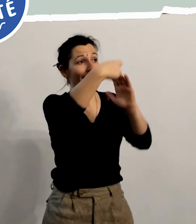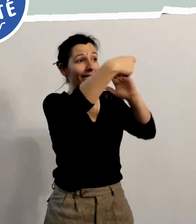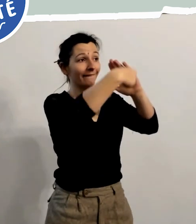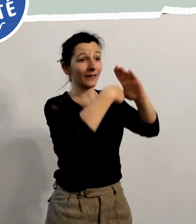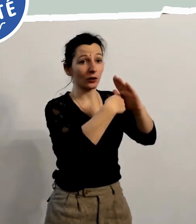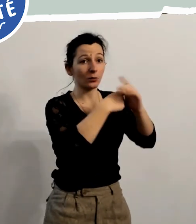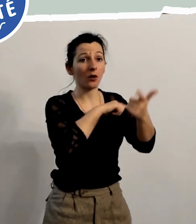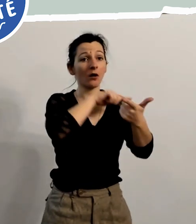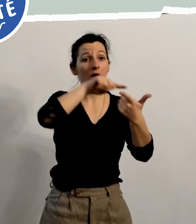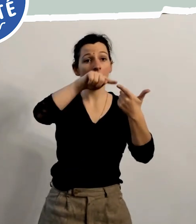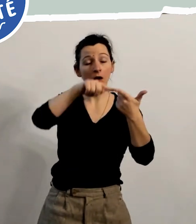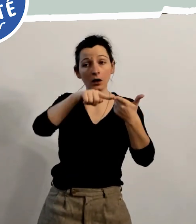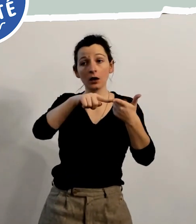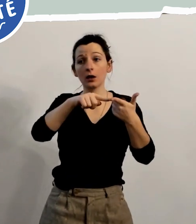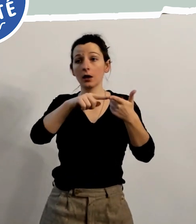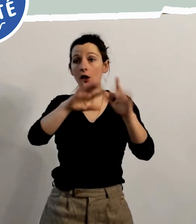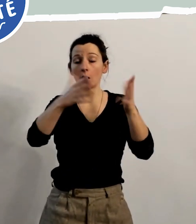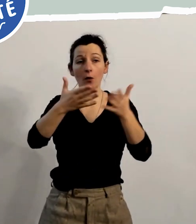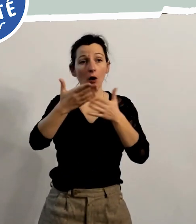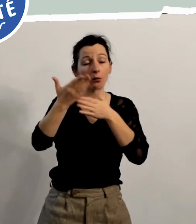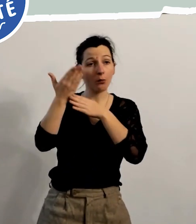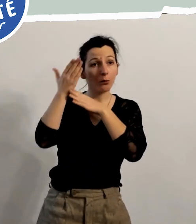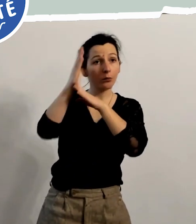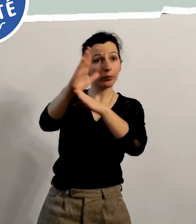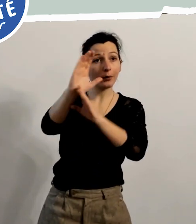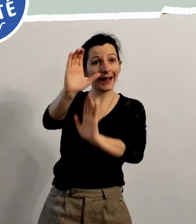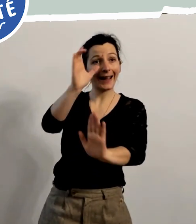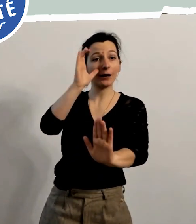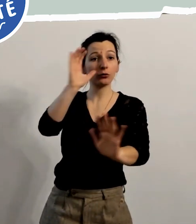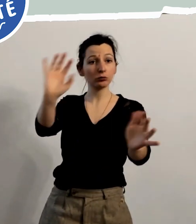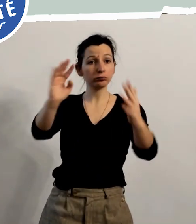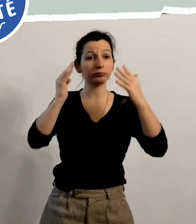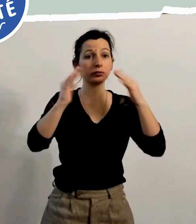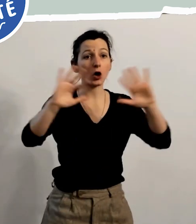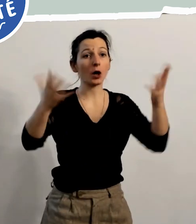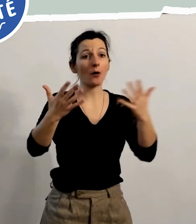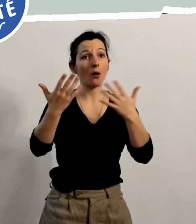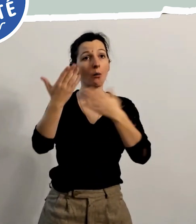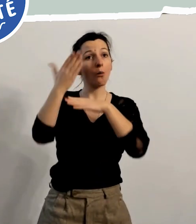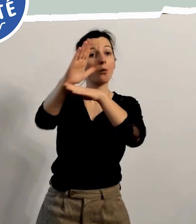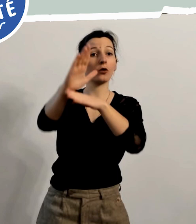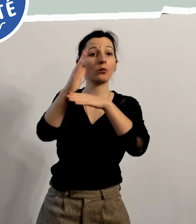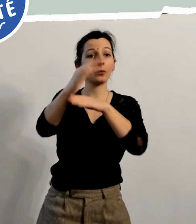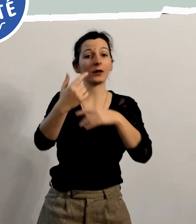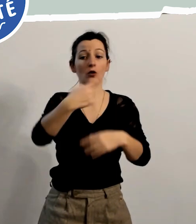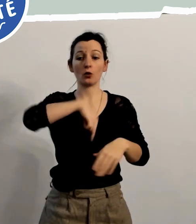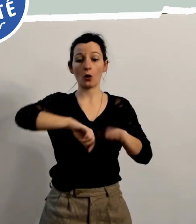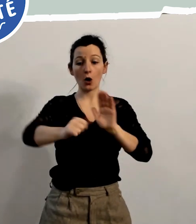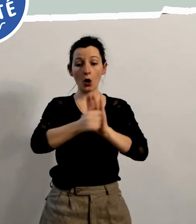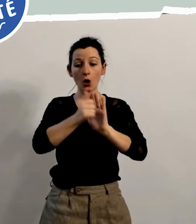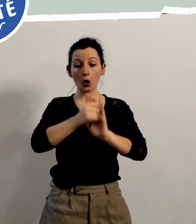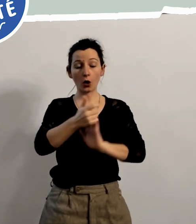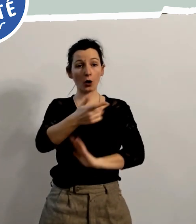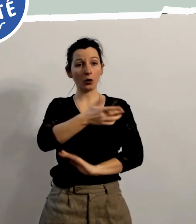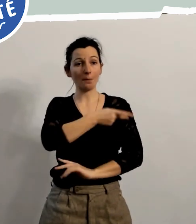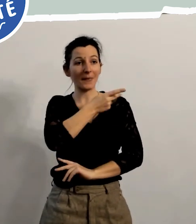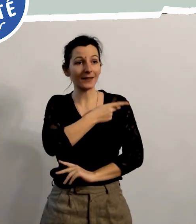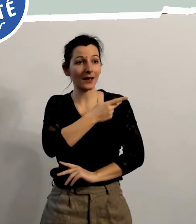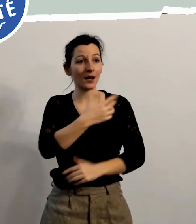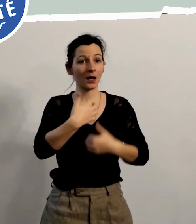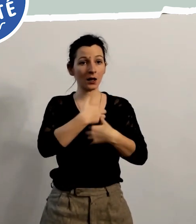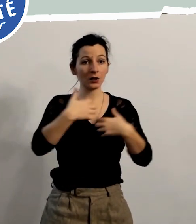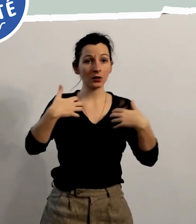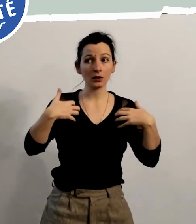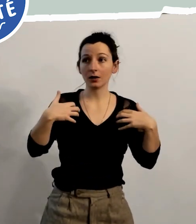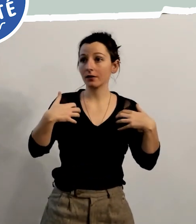canaux pour se faire entendre, parce que vous voyez, on est scientifique, médecin, on est